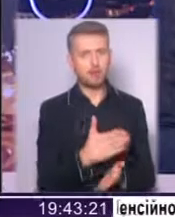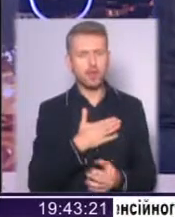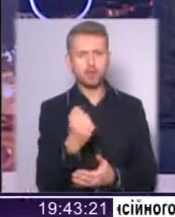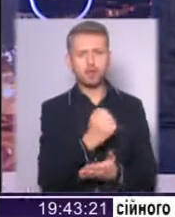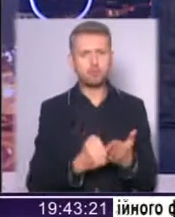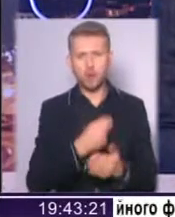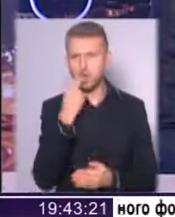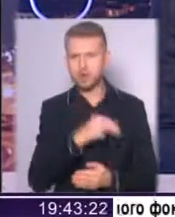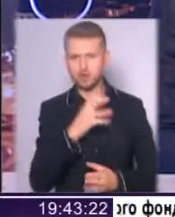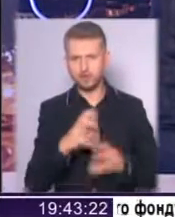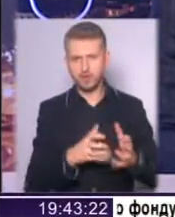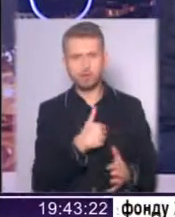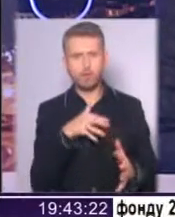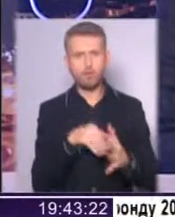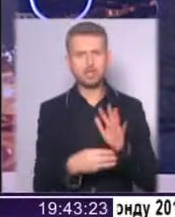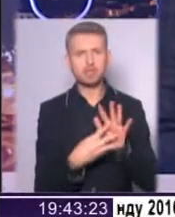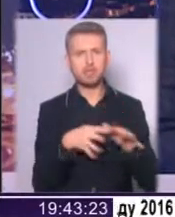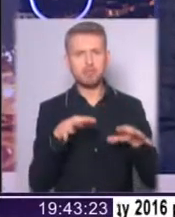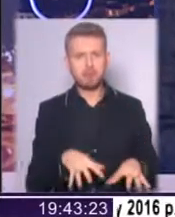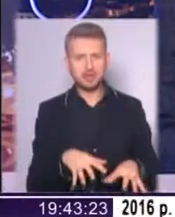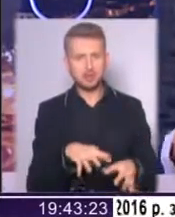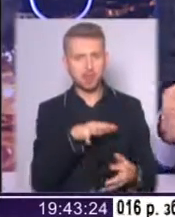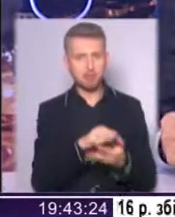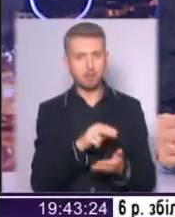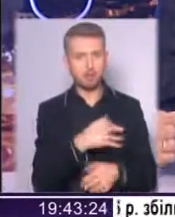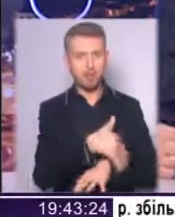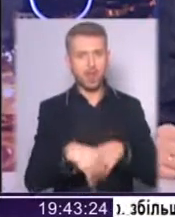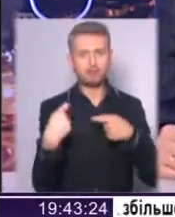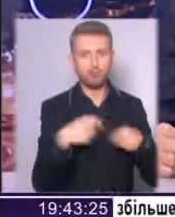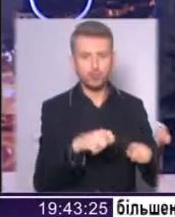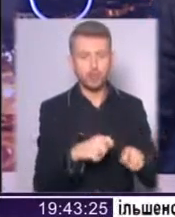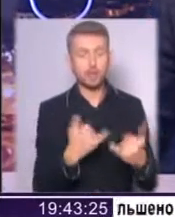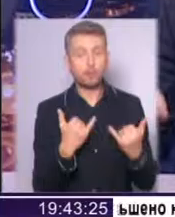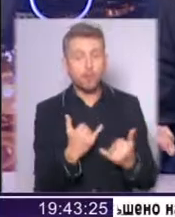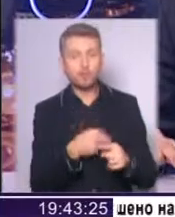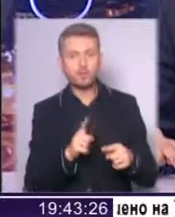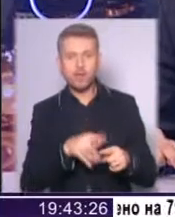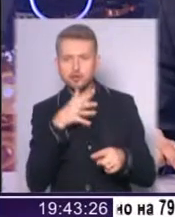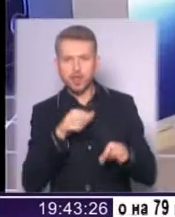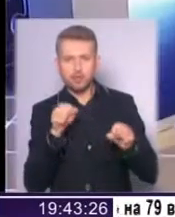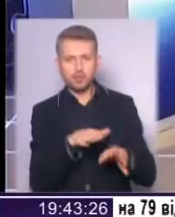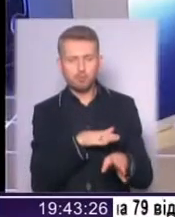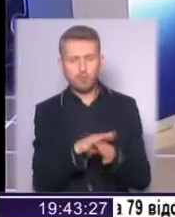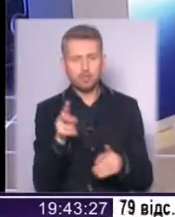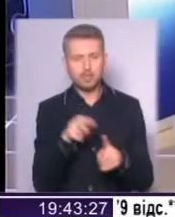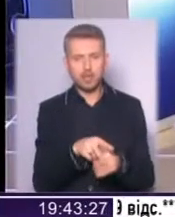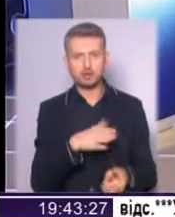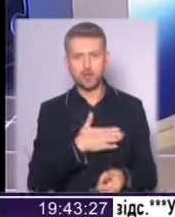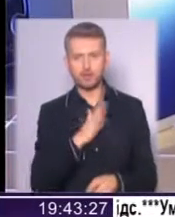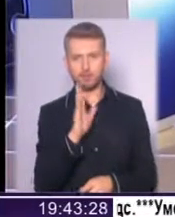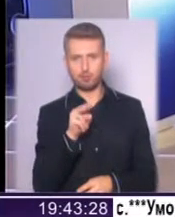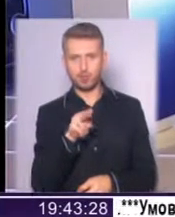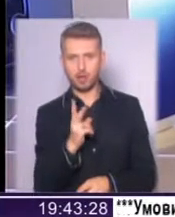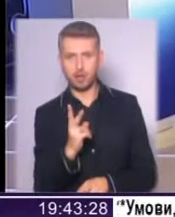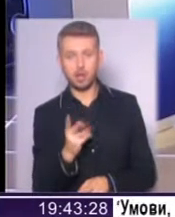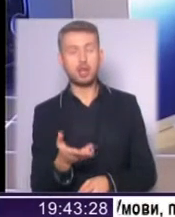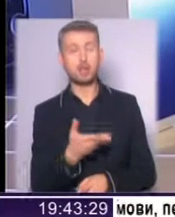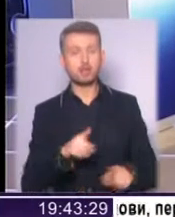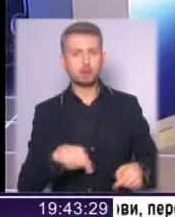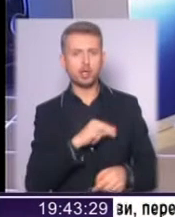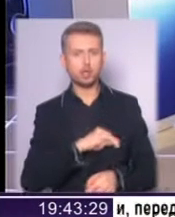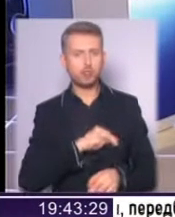працювало 30 тисяч. Тобто в тому самому вже в нашому рідному Києві. Про що це говорить? Тобто в нас зачищається ціла галузь,